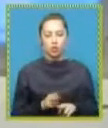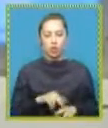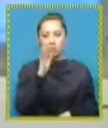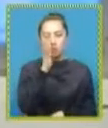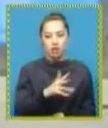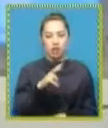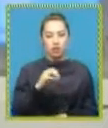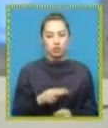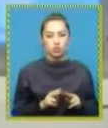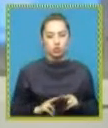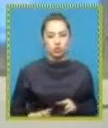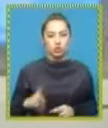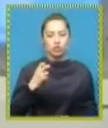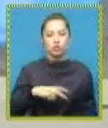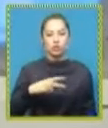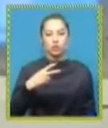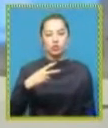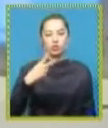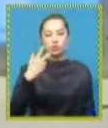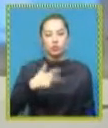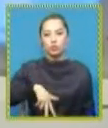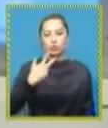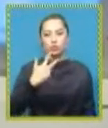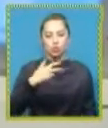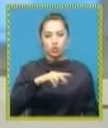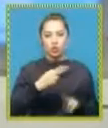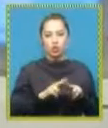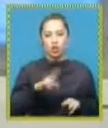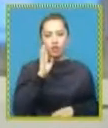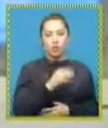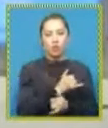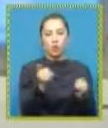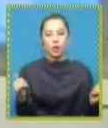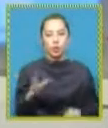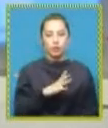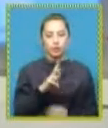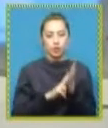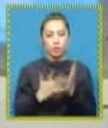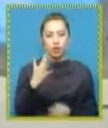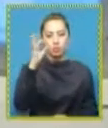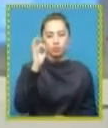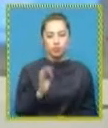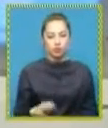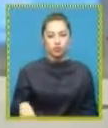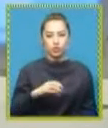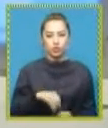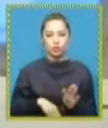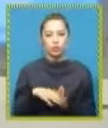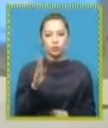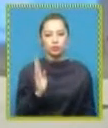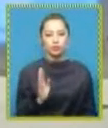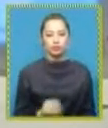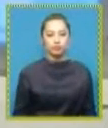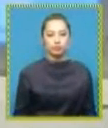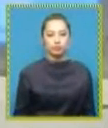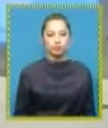253 елді мекен ауыз сумен толық қамтылды. Бұл өңірімізде мекен еткен 3 миллионға тарта тұрғынның 85% құрайды. Гүлсанат Қалмырзақызының